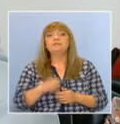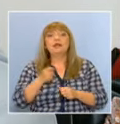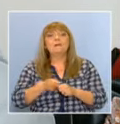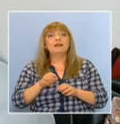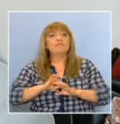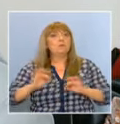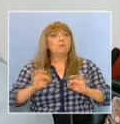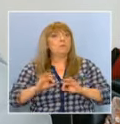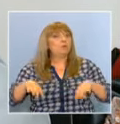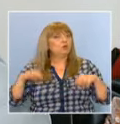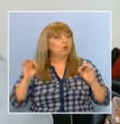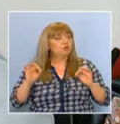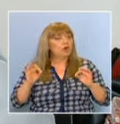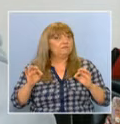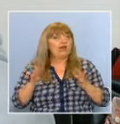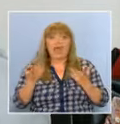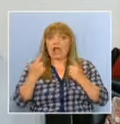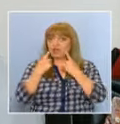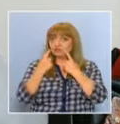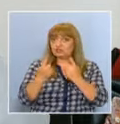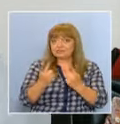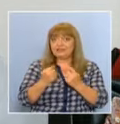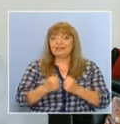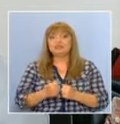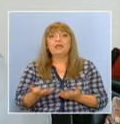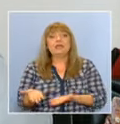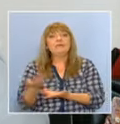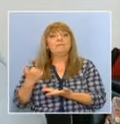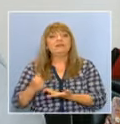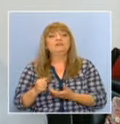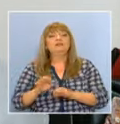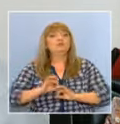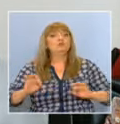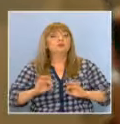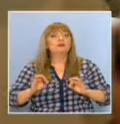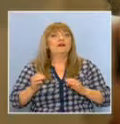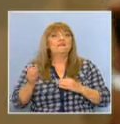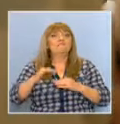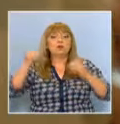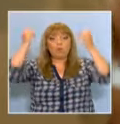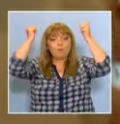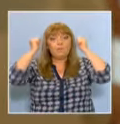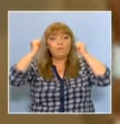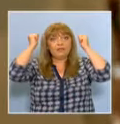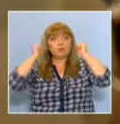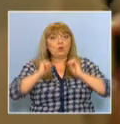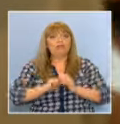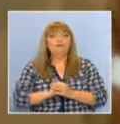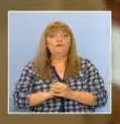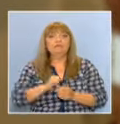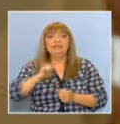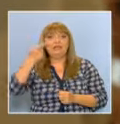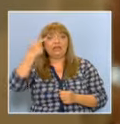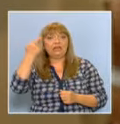правим подготовка как ще изглеждат и предварително се подготвяме върху перуката и